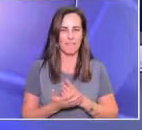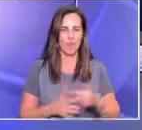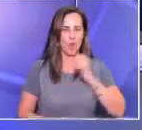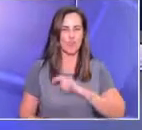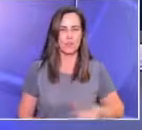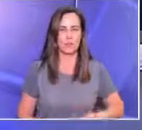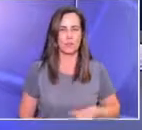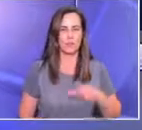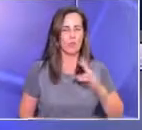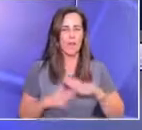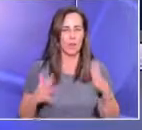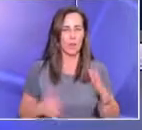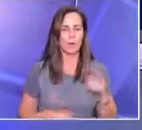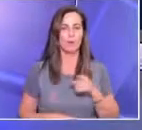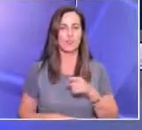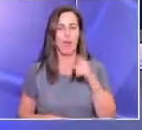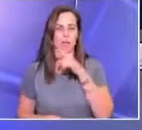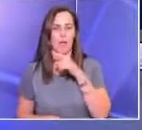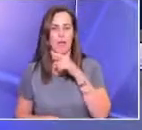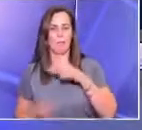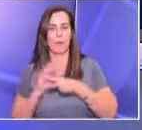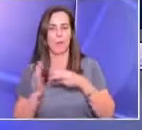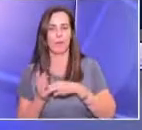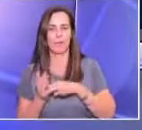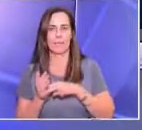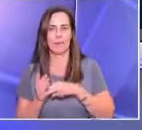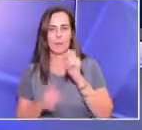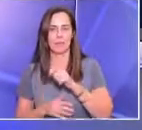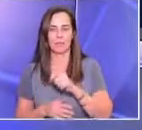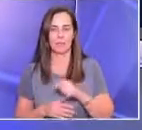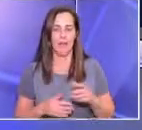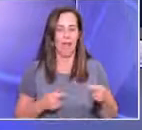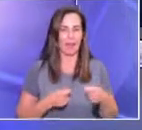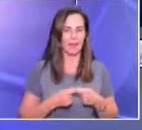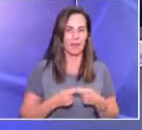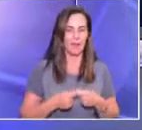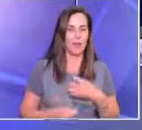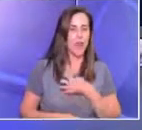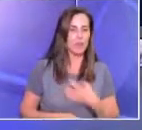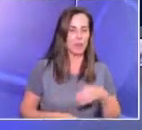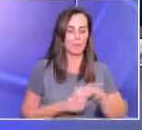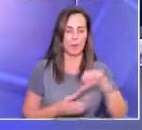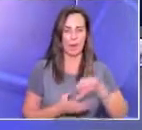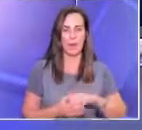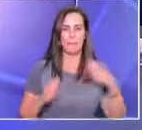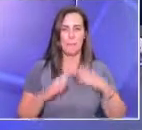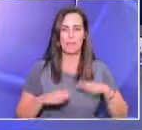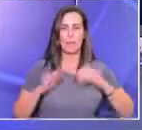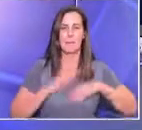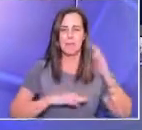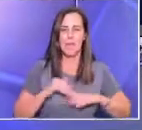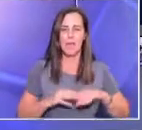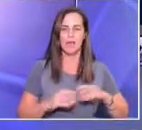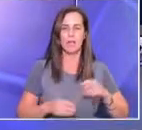ראש עיר, הרבה יותר גדול מאשר כשאתה בפוליטיקה הארצית. הקרבה לבעלי הון בתוך העיר, נדלן, כל הדברים